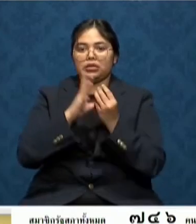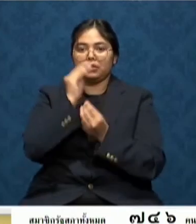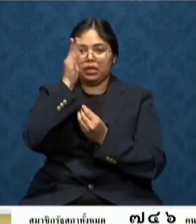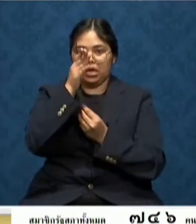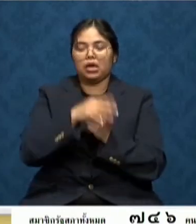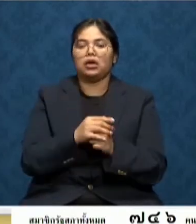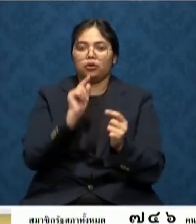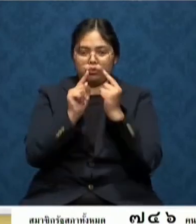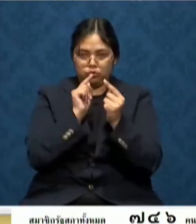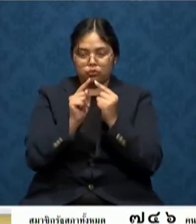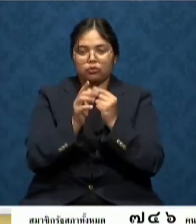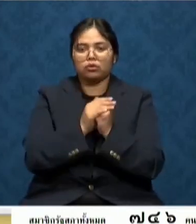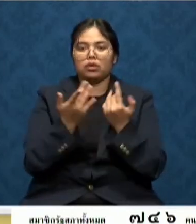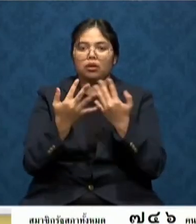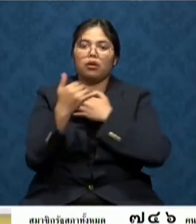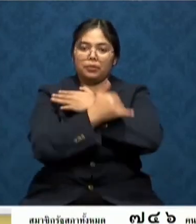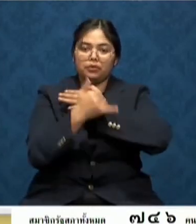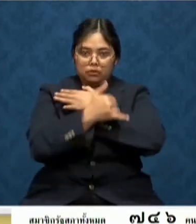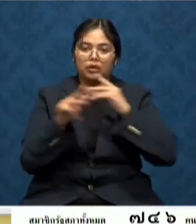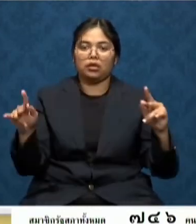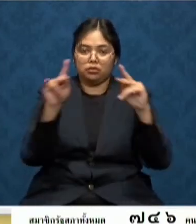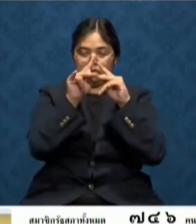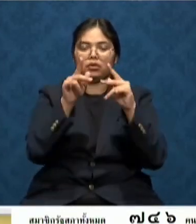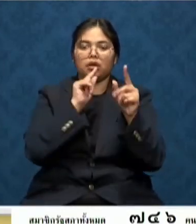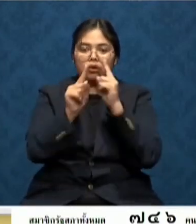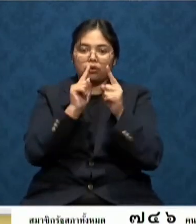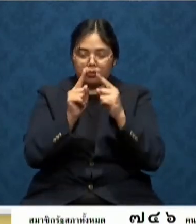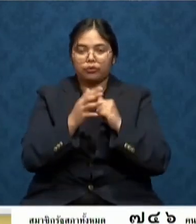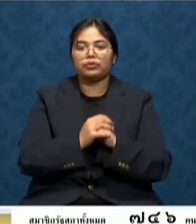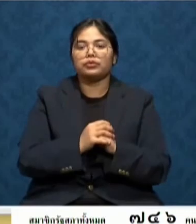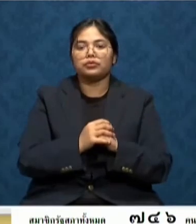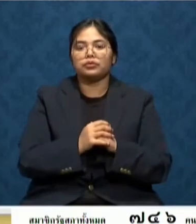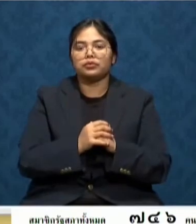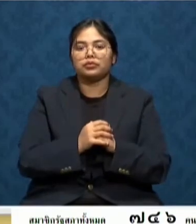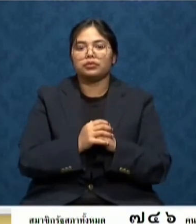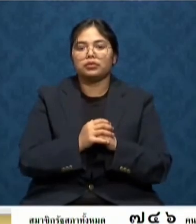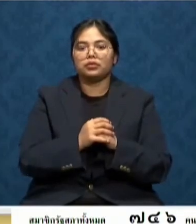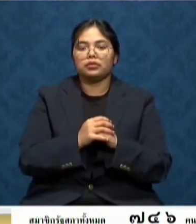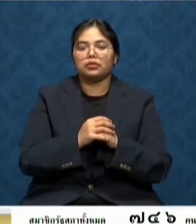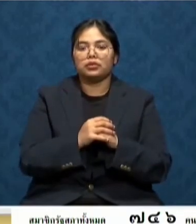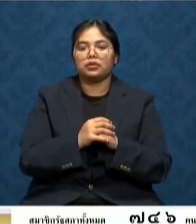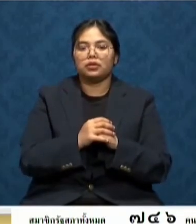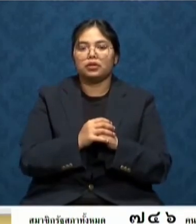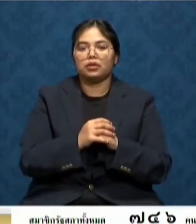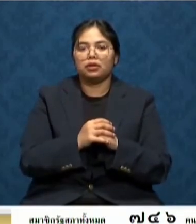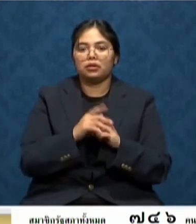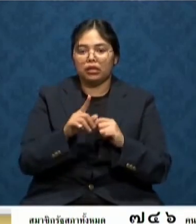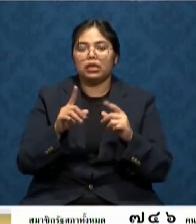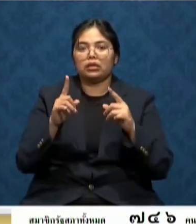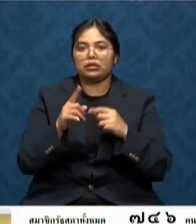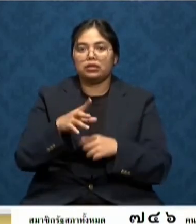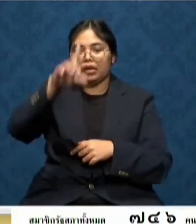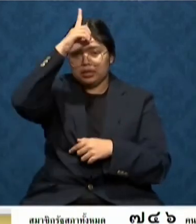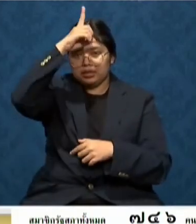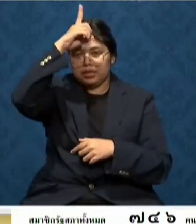วงต่ประเทศนัดทางอย humanitiesatherman หรออย่น้เปเฉาวทจะดัสูงของอย estos ก